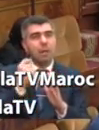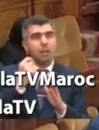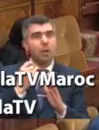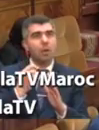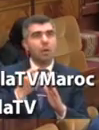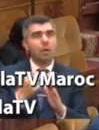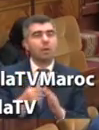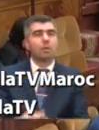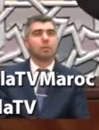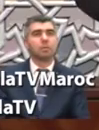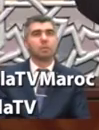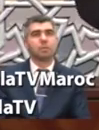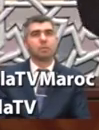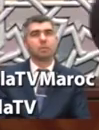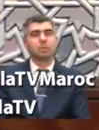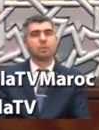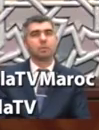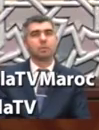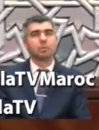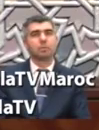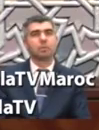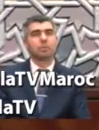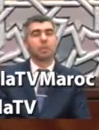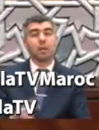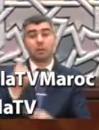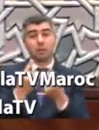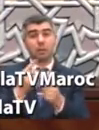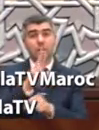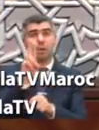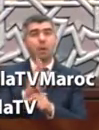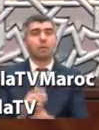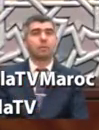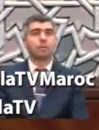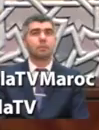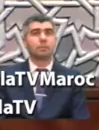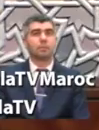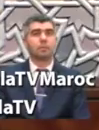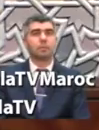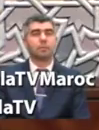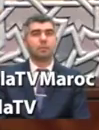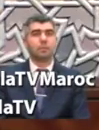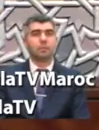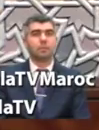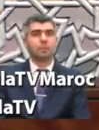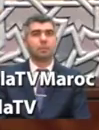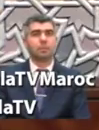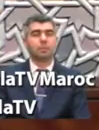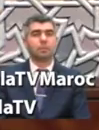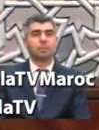النائب. عفوا انتهى الوقت، انتهى الوقت سيد النائب. هل هناك تعقيبات اضافيه سيد النائب من فريق العداله